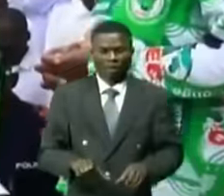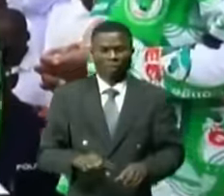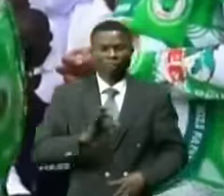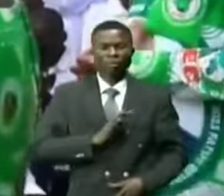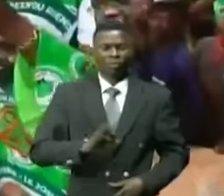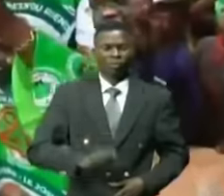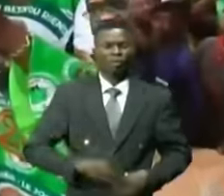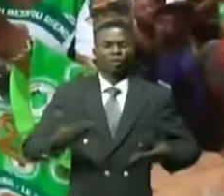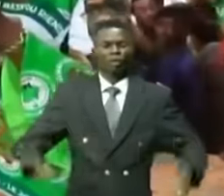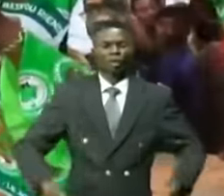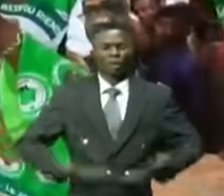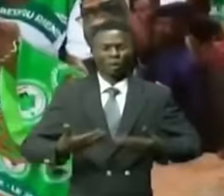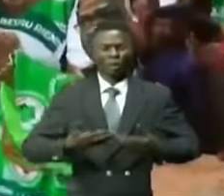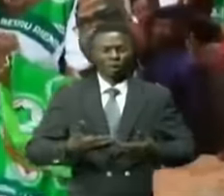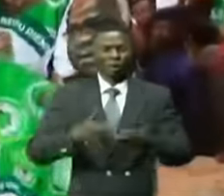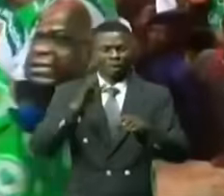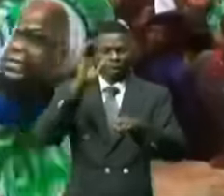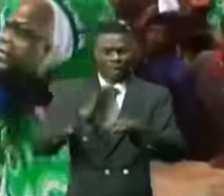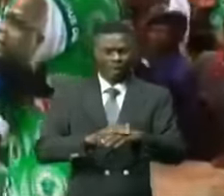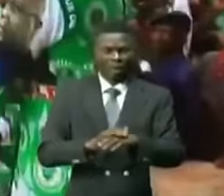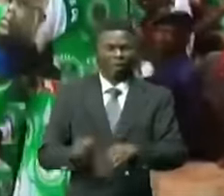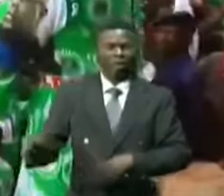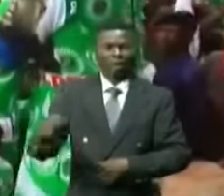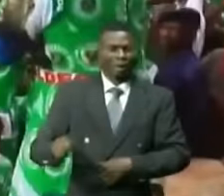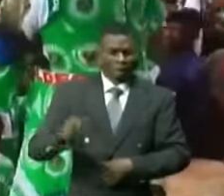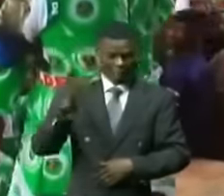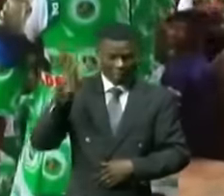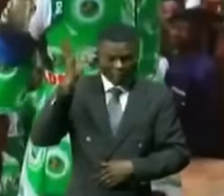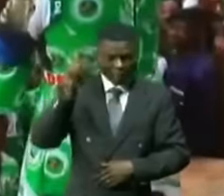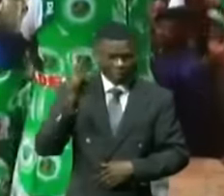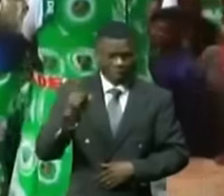dit la joie, peut compter sur le territoire de Sandoa.